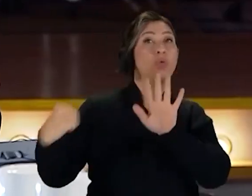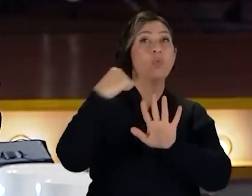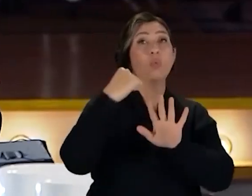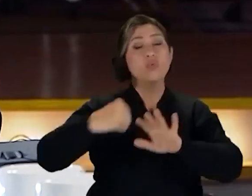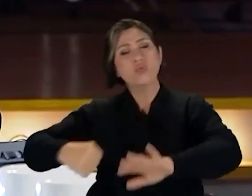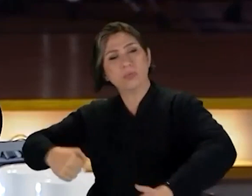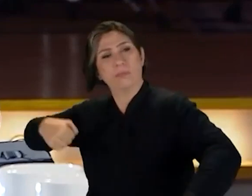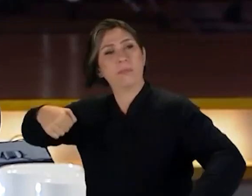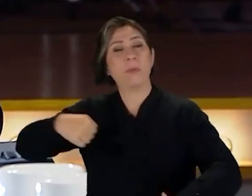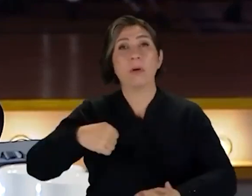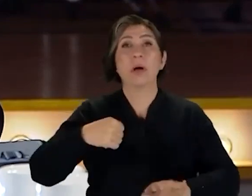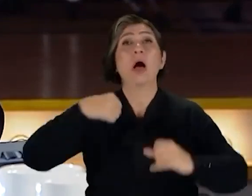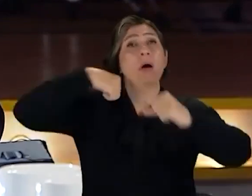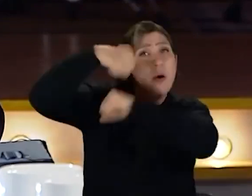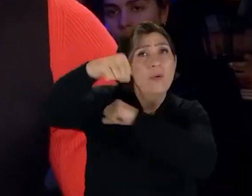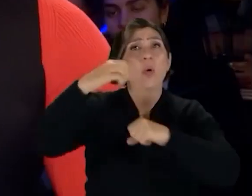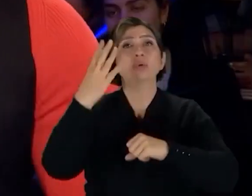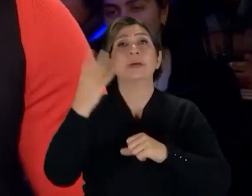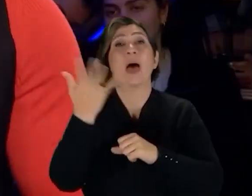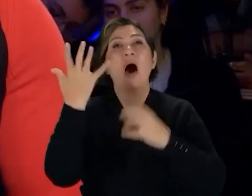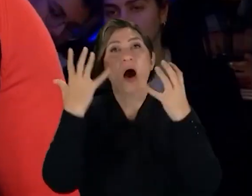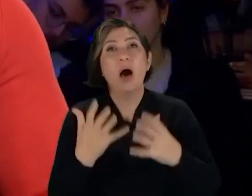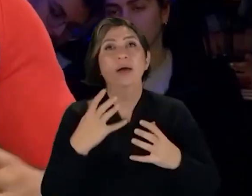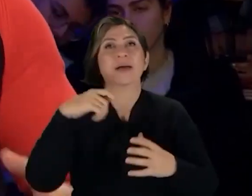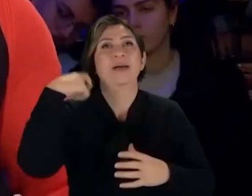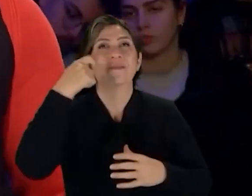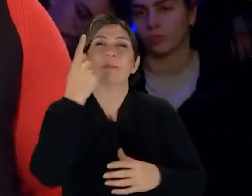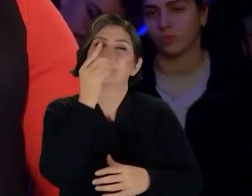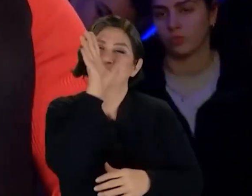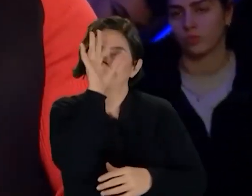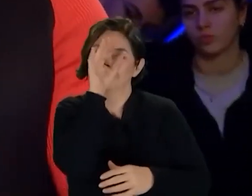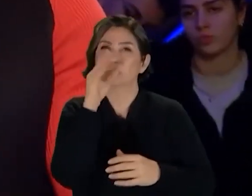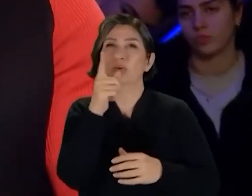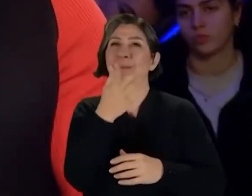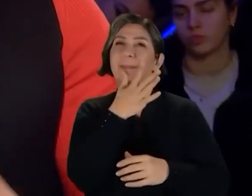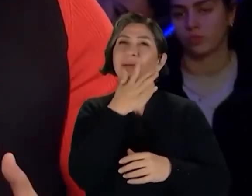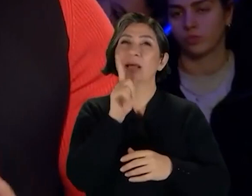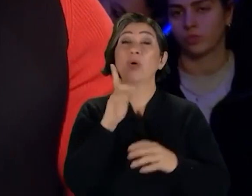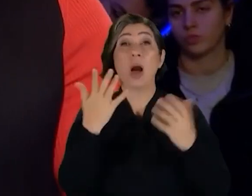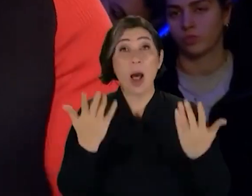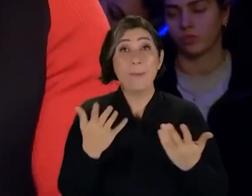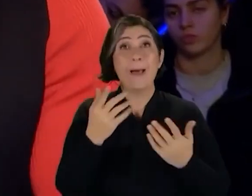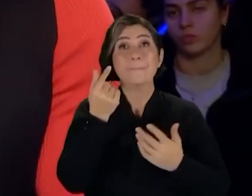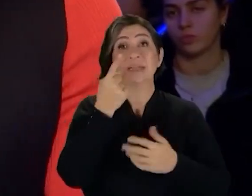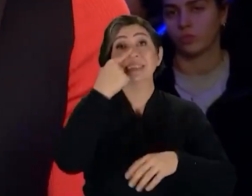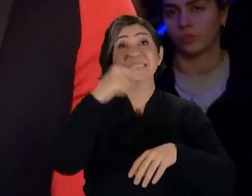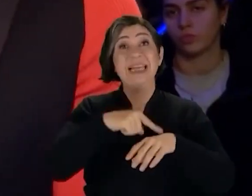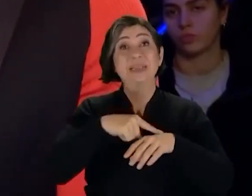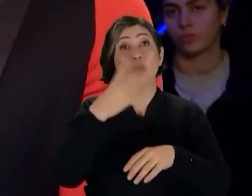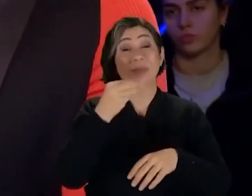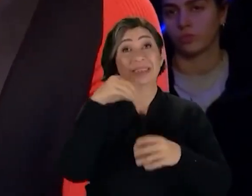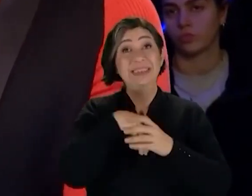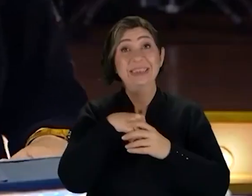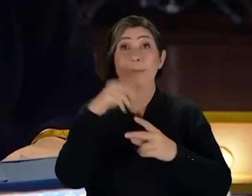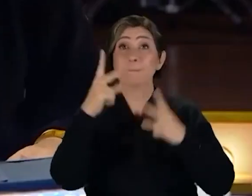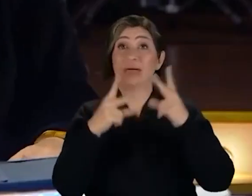ağır olmak zorunda havaya bile sallasan Ya tabii film işi biraz üçkağıt işi Onun da bilmek gerekiyor ama biraz inandırıcı olması